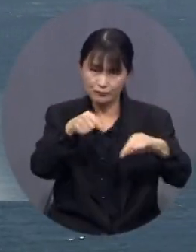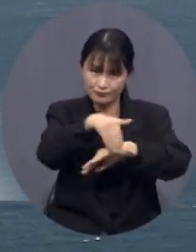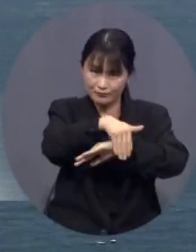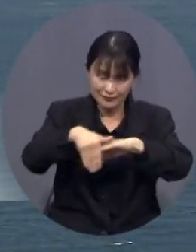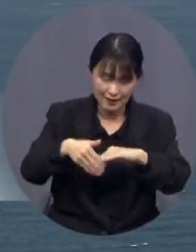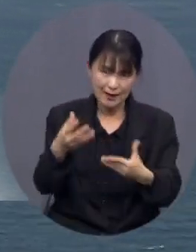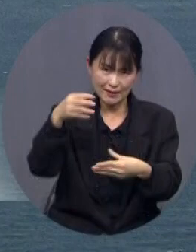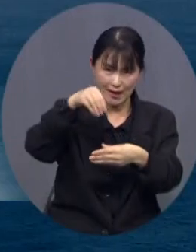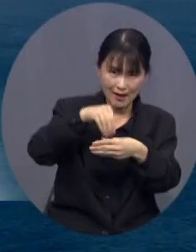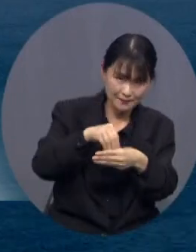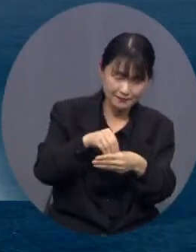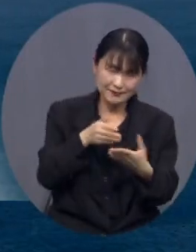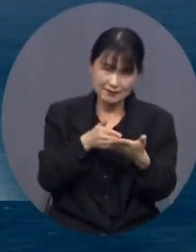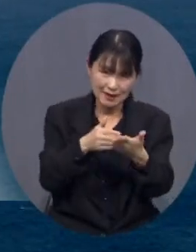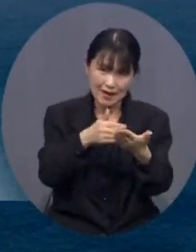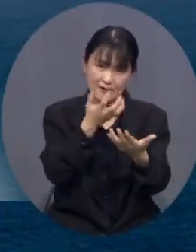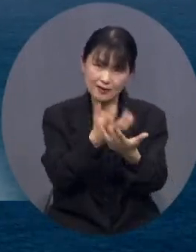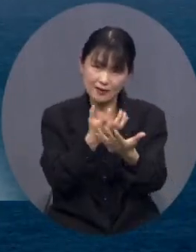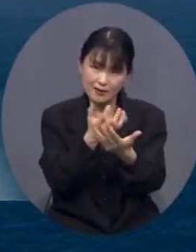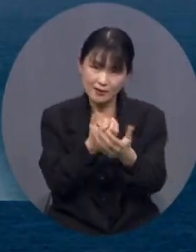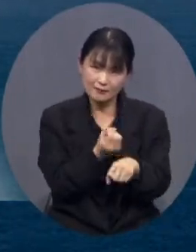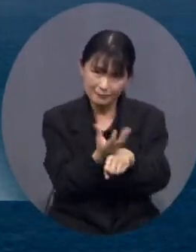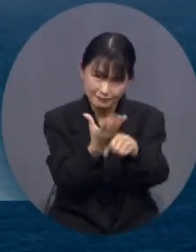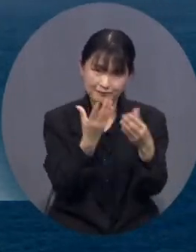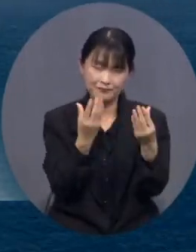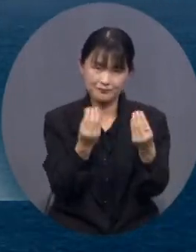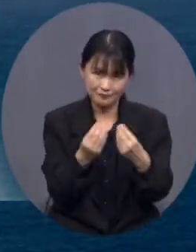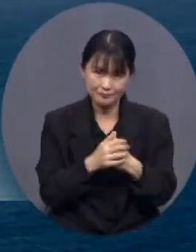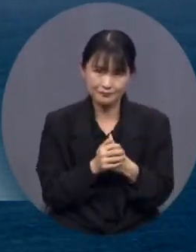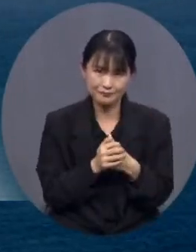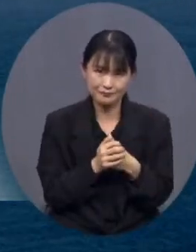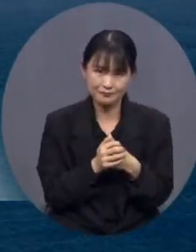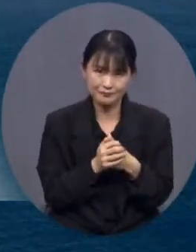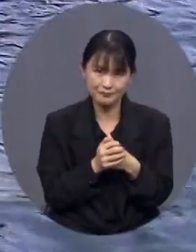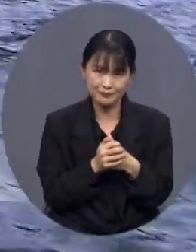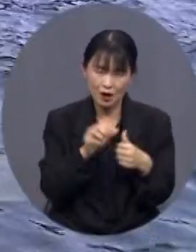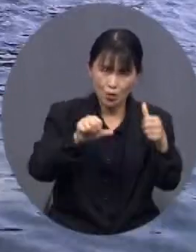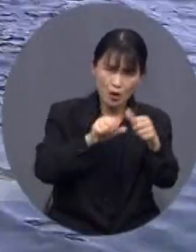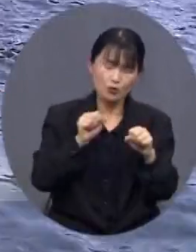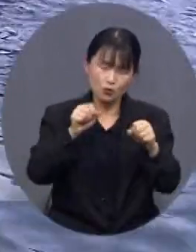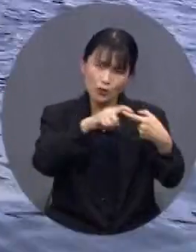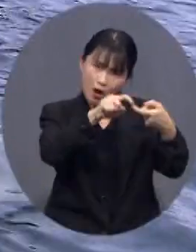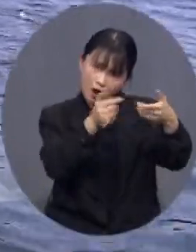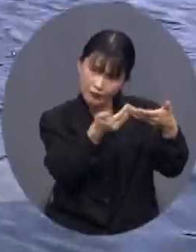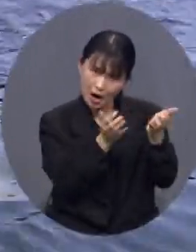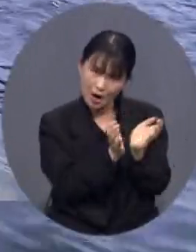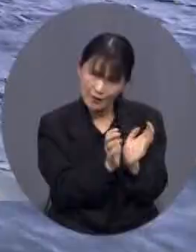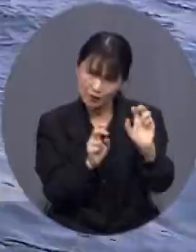담은 제안서를 총선 후보자들에게 전달했습니다. 환경운동연합은 오는